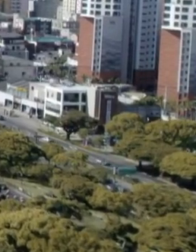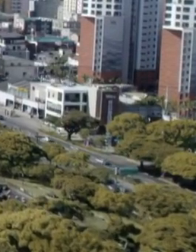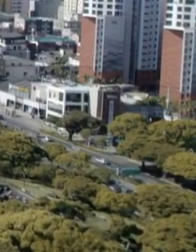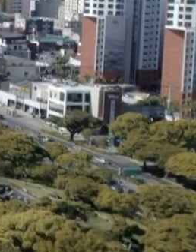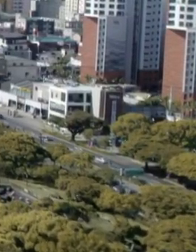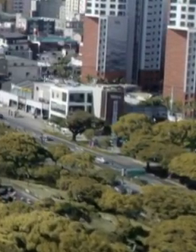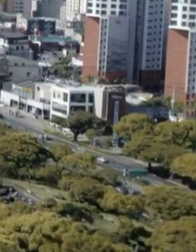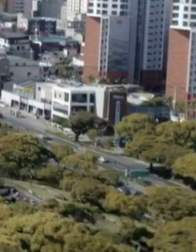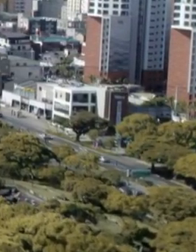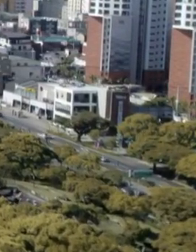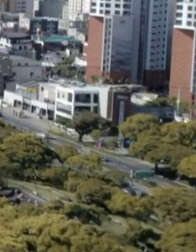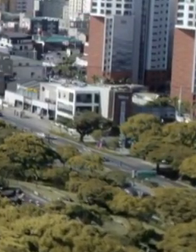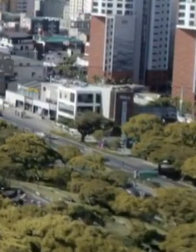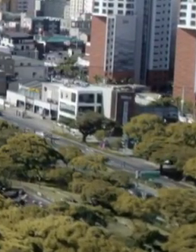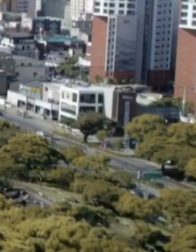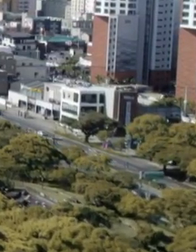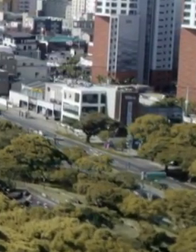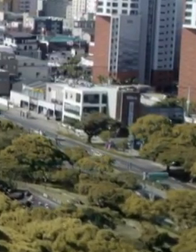주요 뉴스입니다.